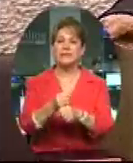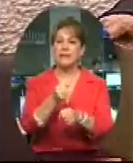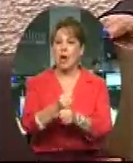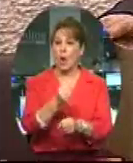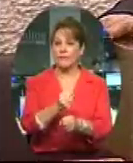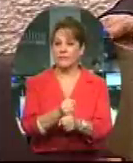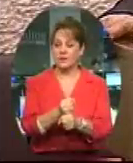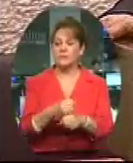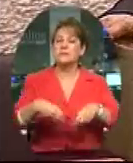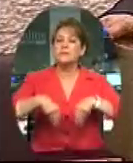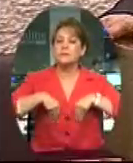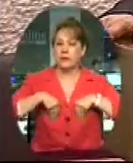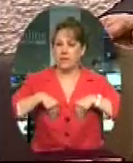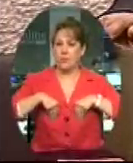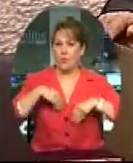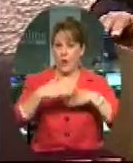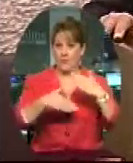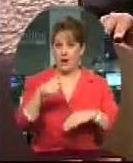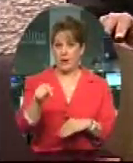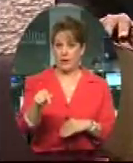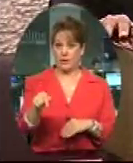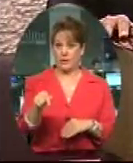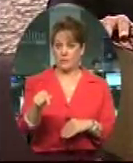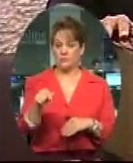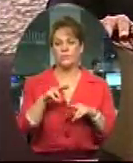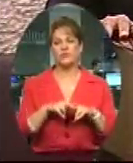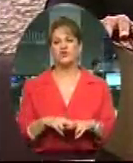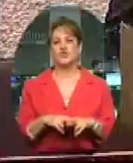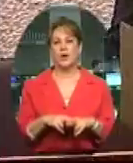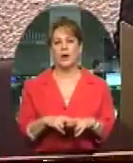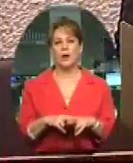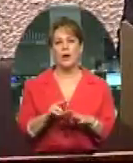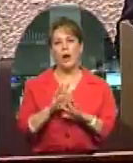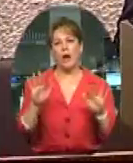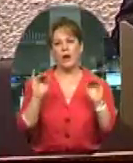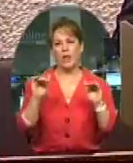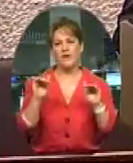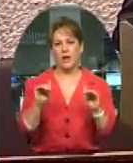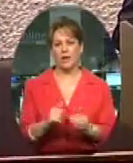את הסכמתם למהלך, נותר רק לברך. הייתה